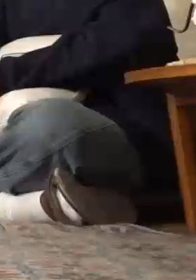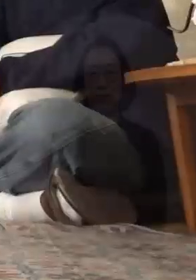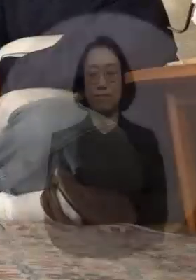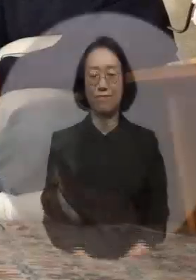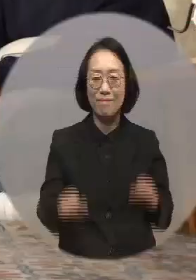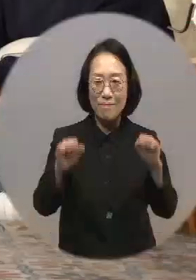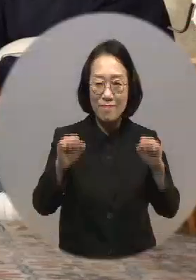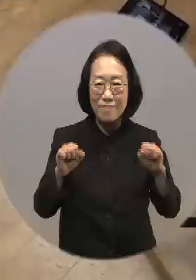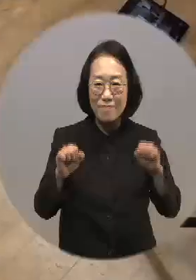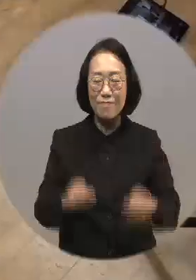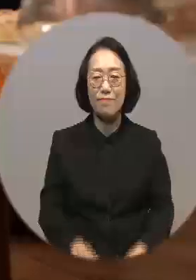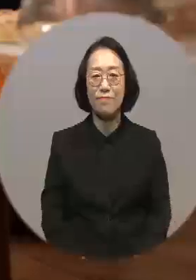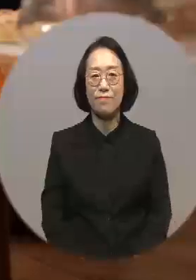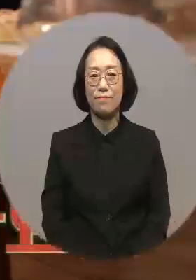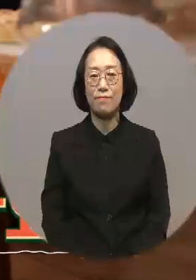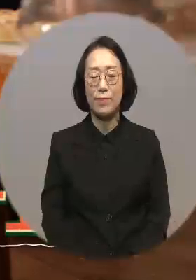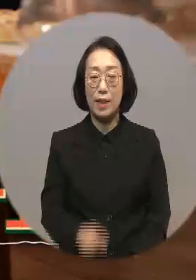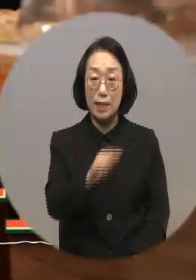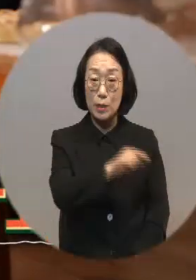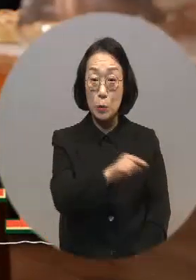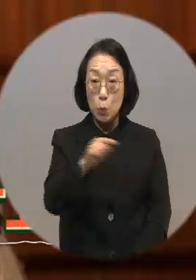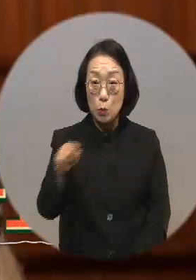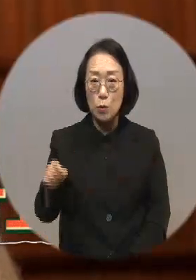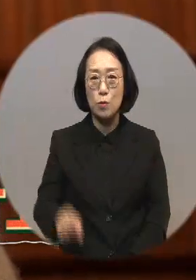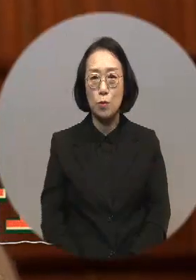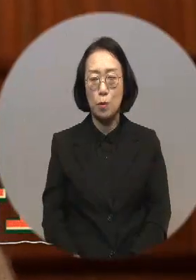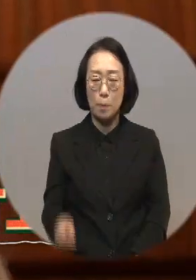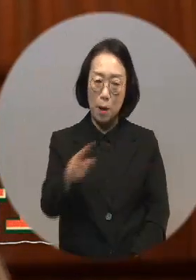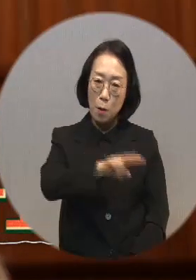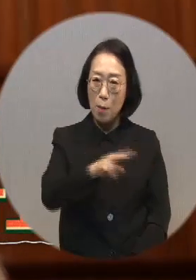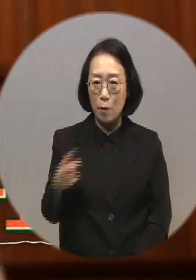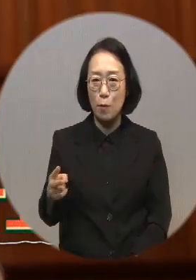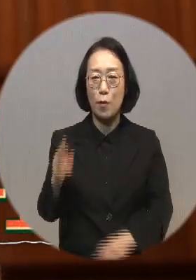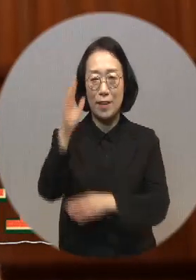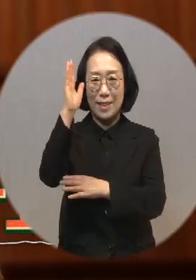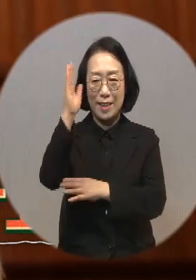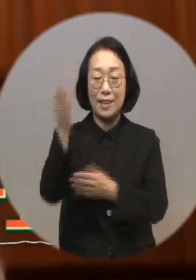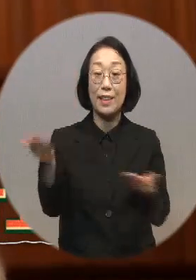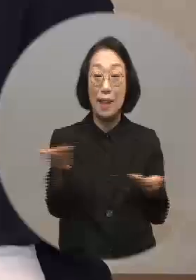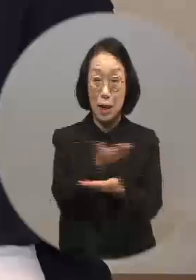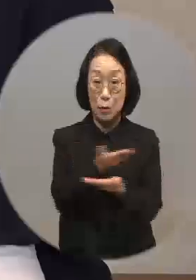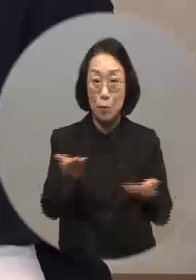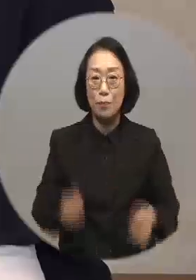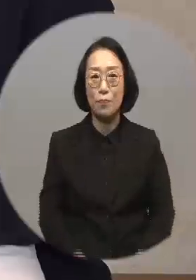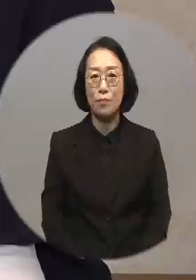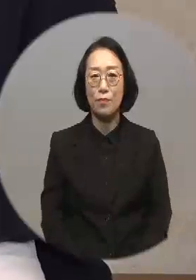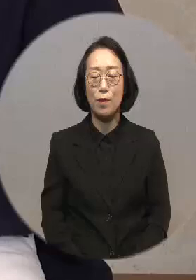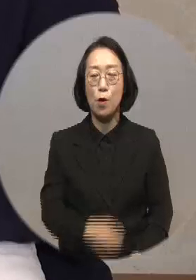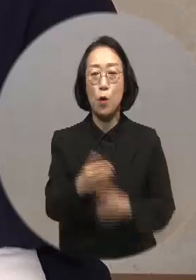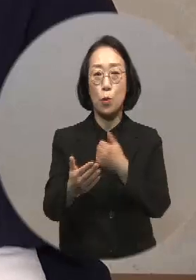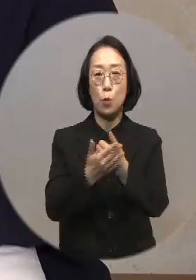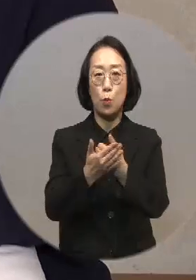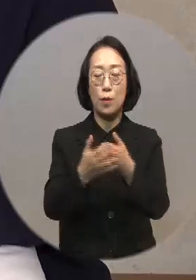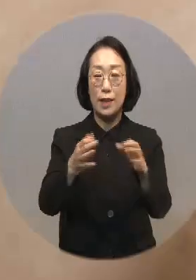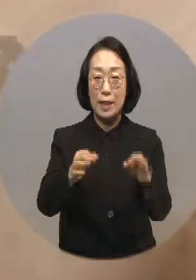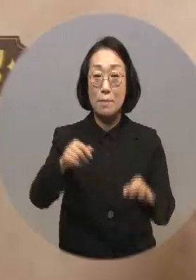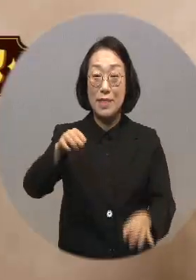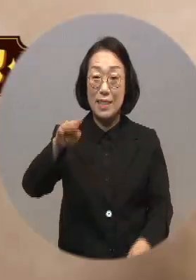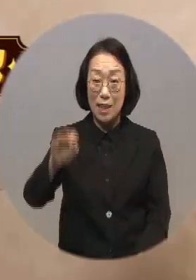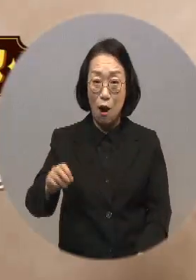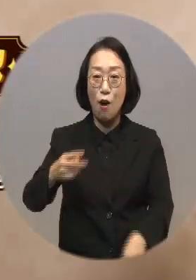네, 안녕하세요. 오늘도 이쪽 저쪽 선을 넘으며 재밌는 이야기를 나눠볼 건데요. 우리의 든든한 김지영 교수님